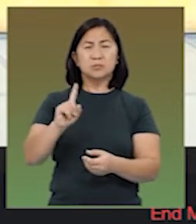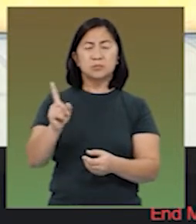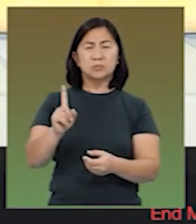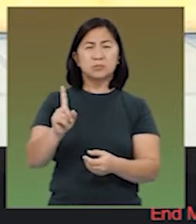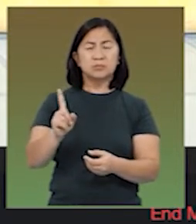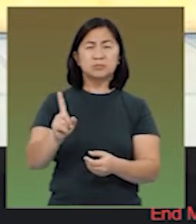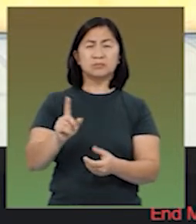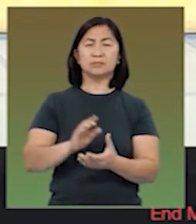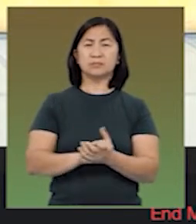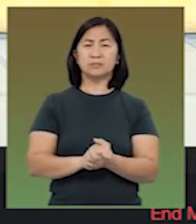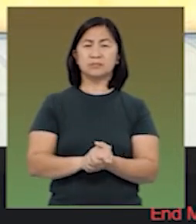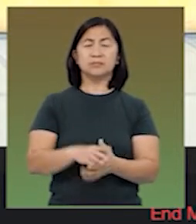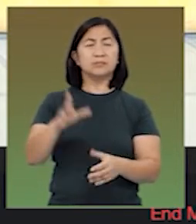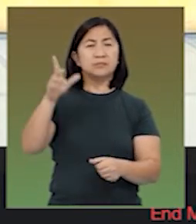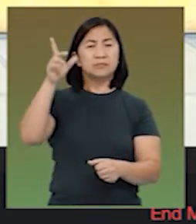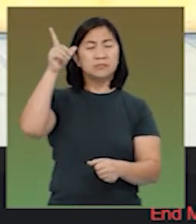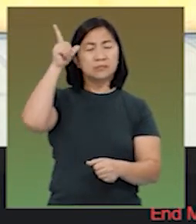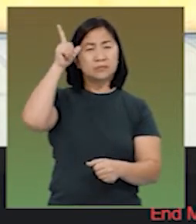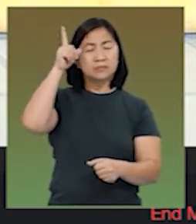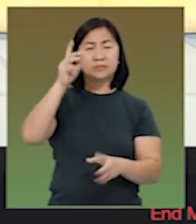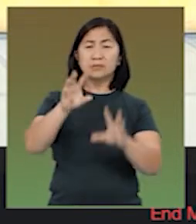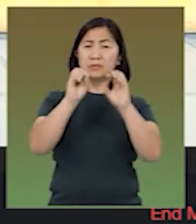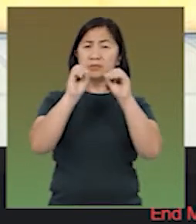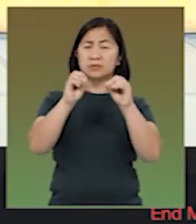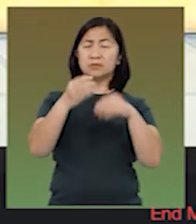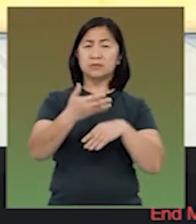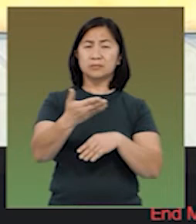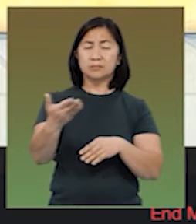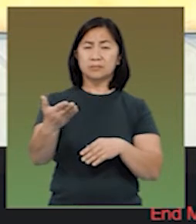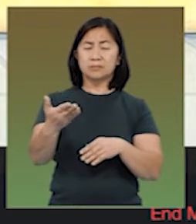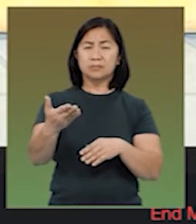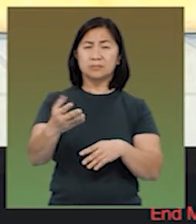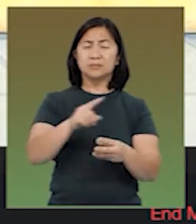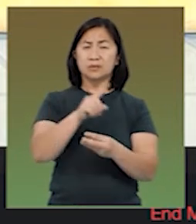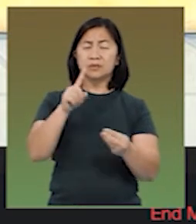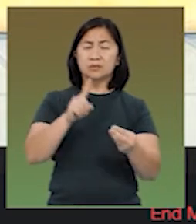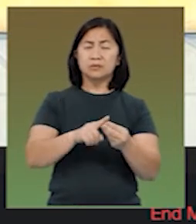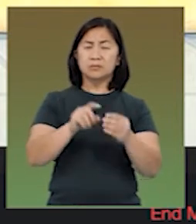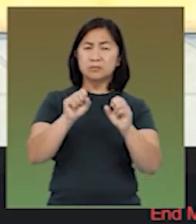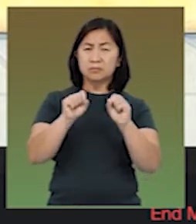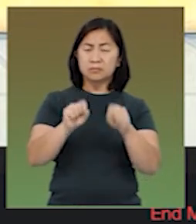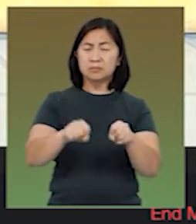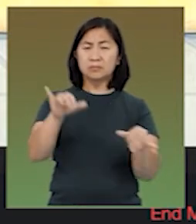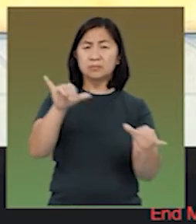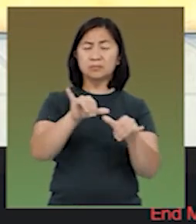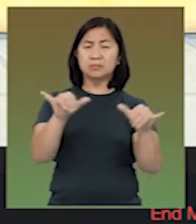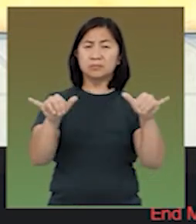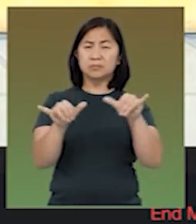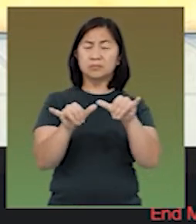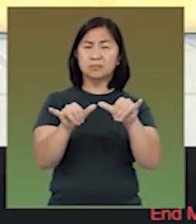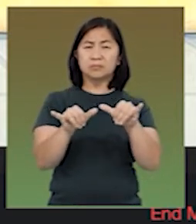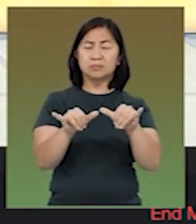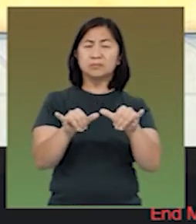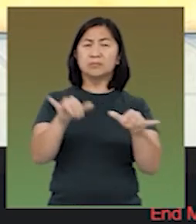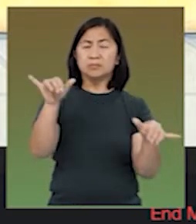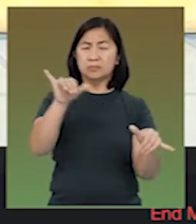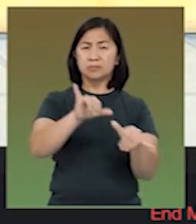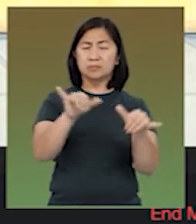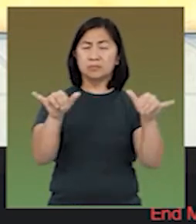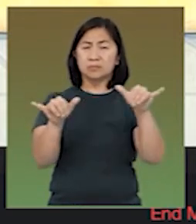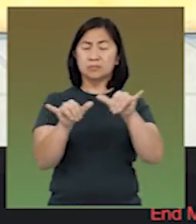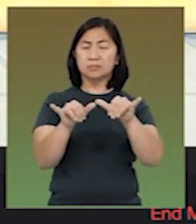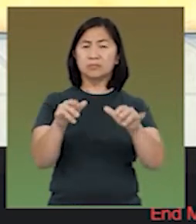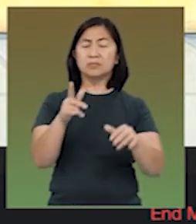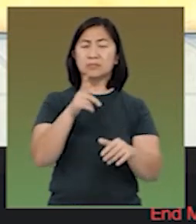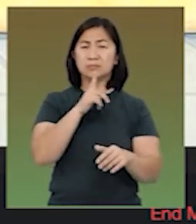mga iyon? Lino, naituro ko na sa inyo ang tungkol sa capacity measurement, kung saan